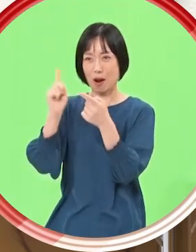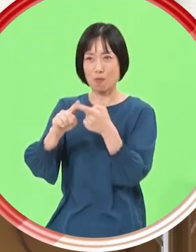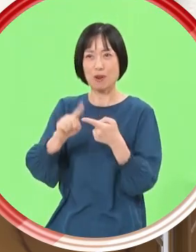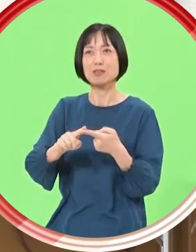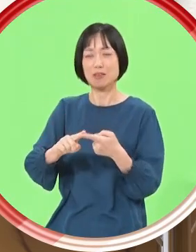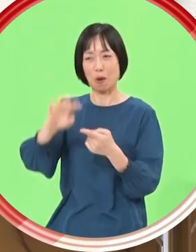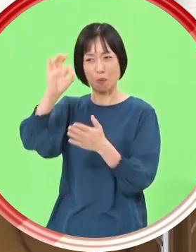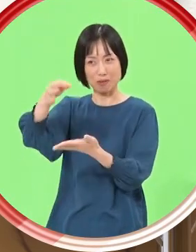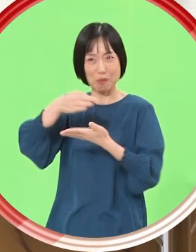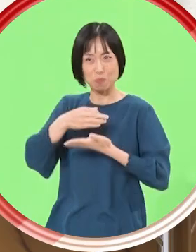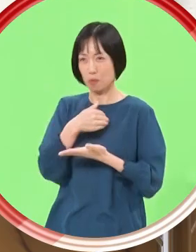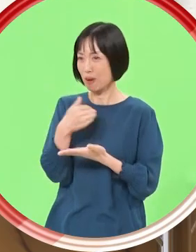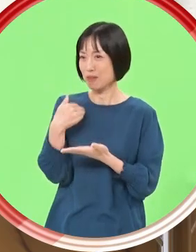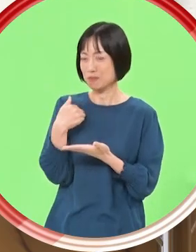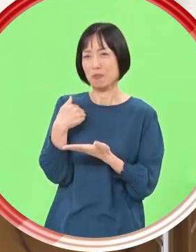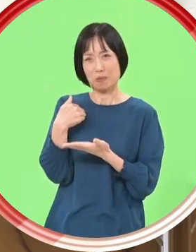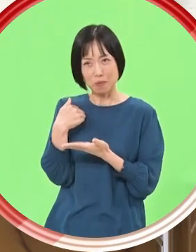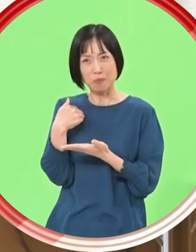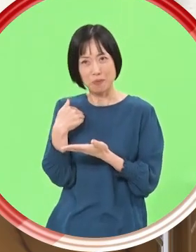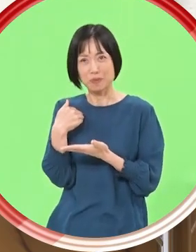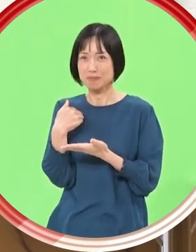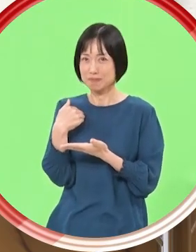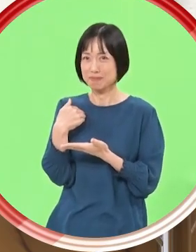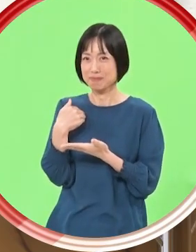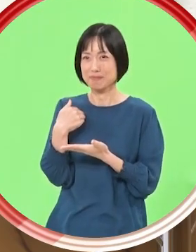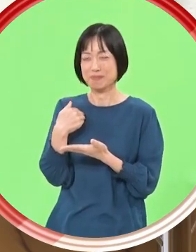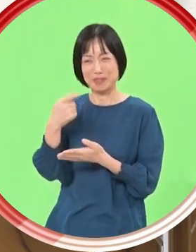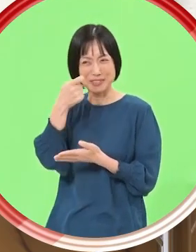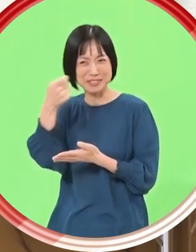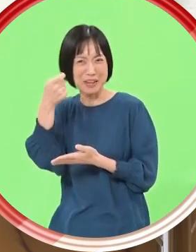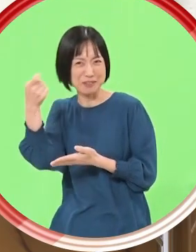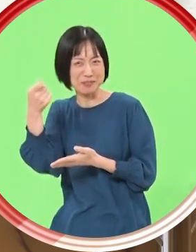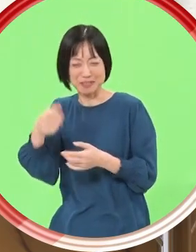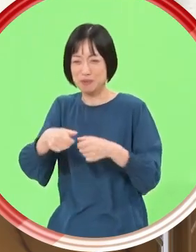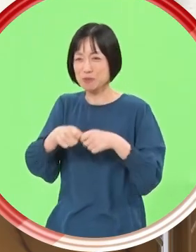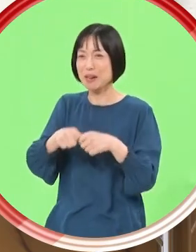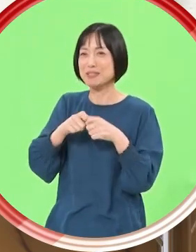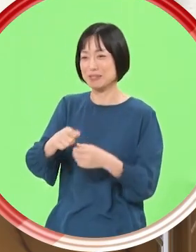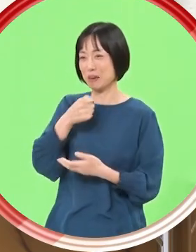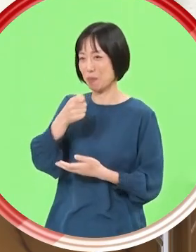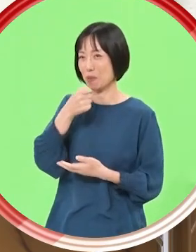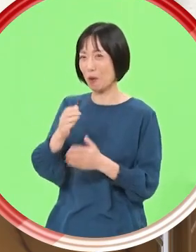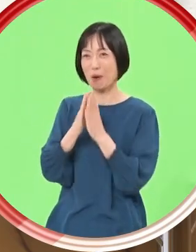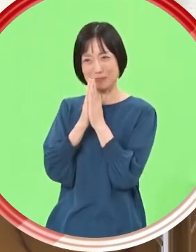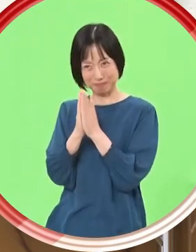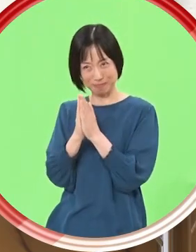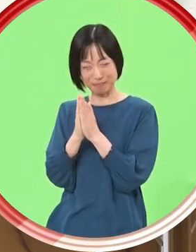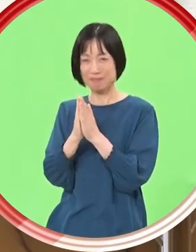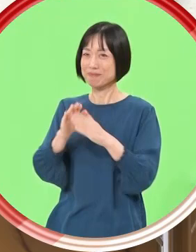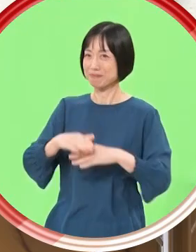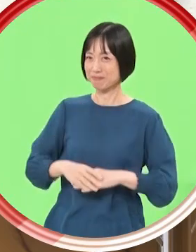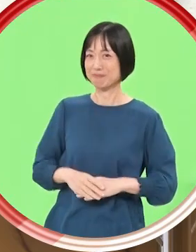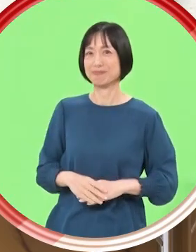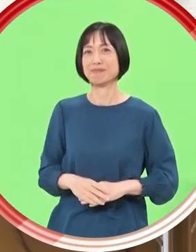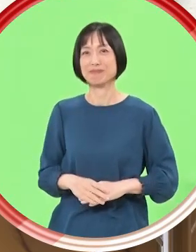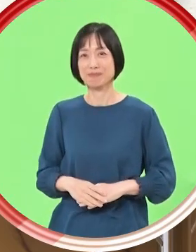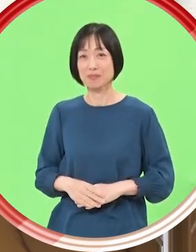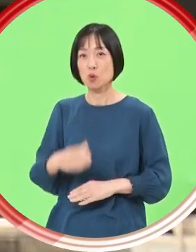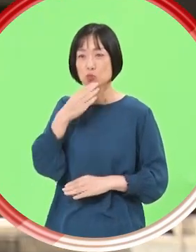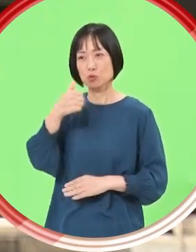ポイント数に応じて奨励金が支給されるんですね。これはちょっと気になるので詳しくレポートしてもらいましょ